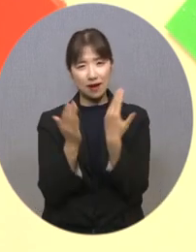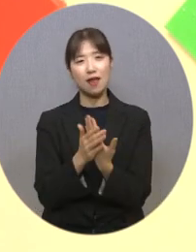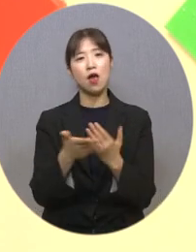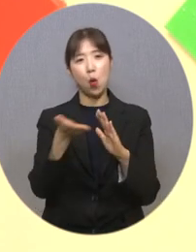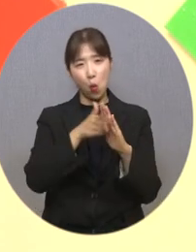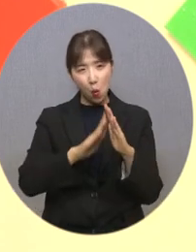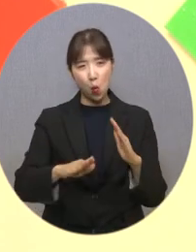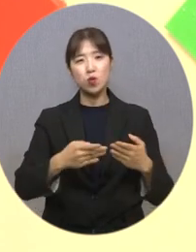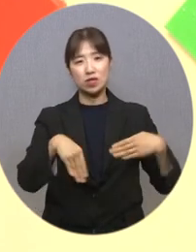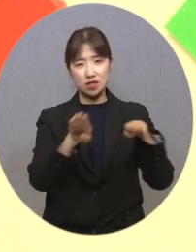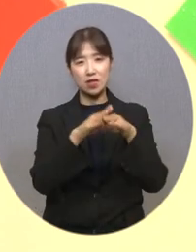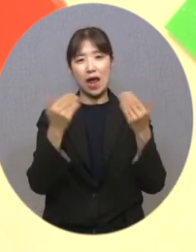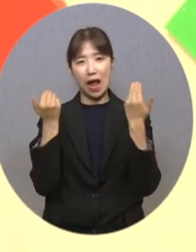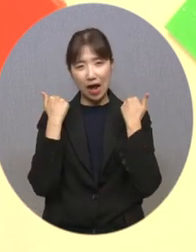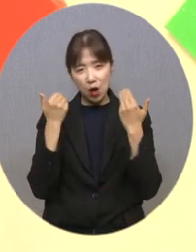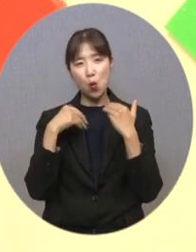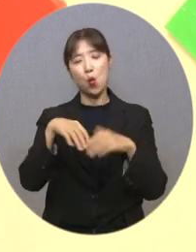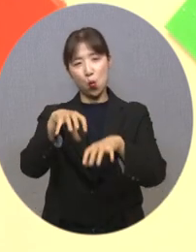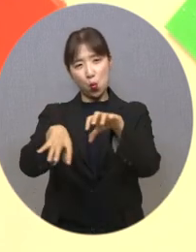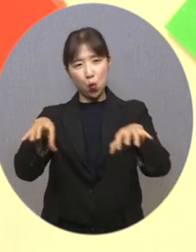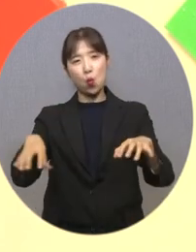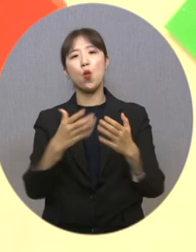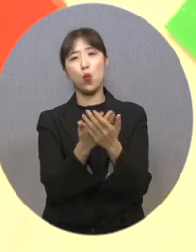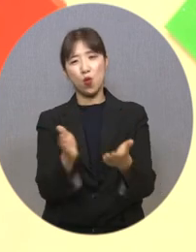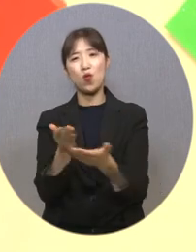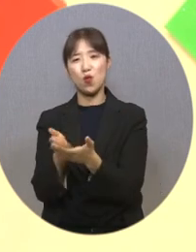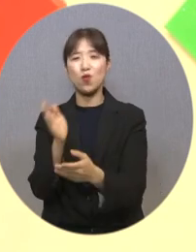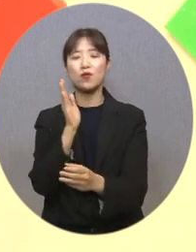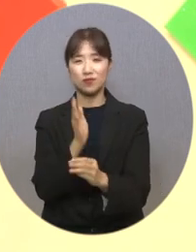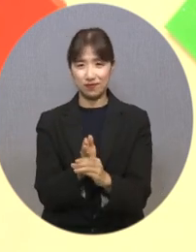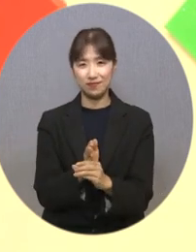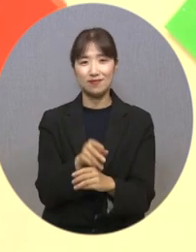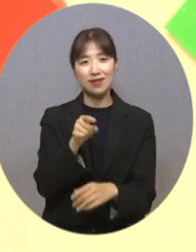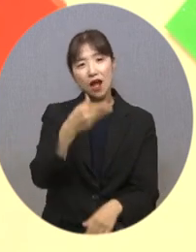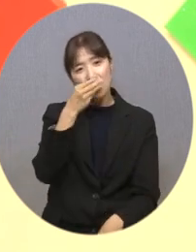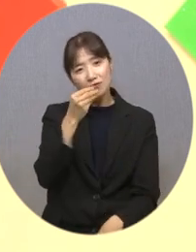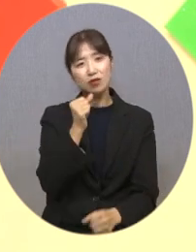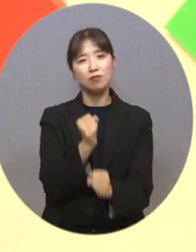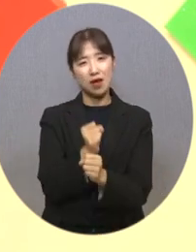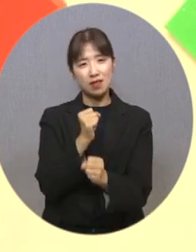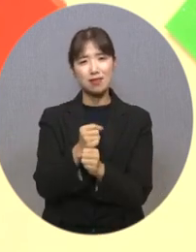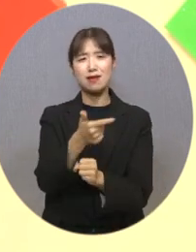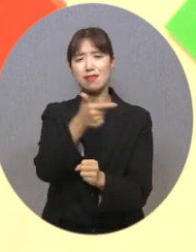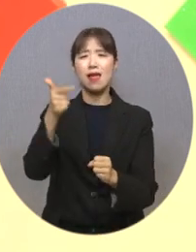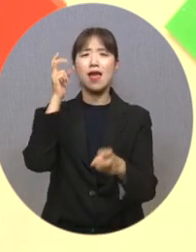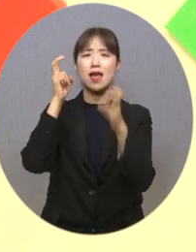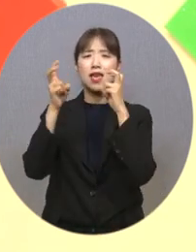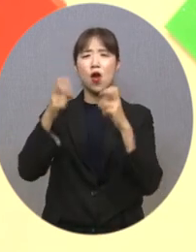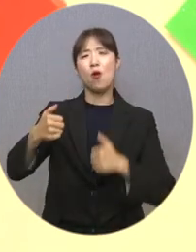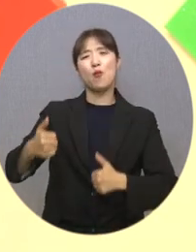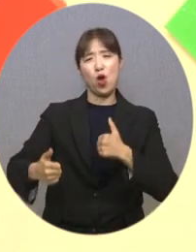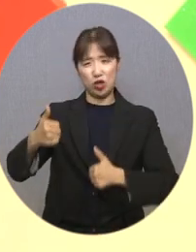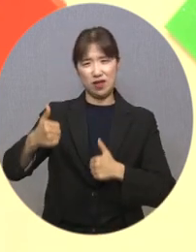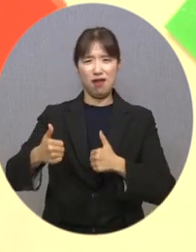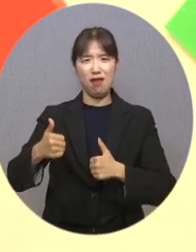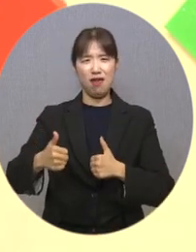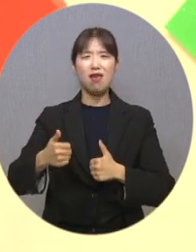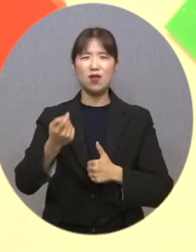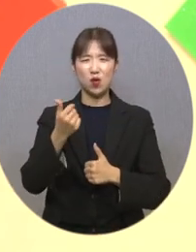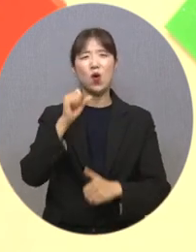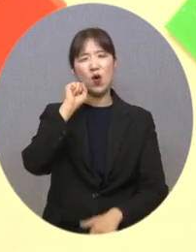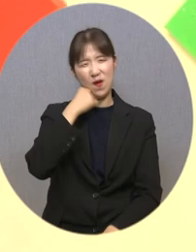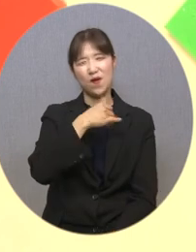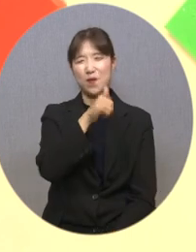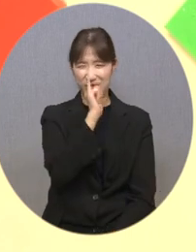공공시설, 학교, 기관 등에 납품을 하고 있습니다. 이 화장지를 생산하는 대기업과 경쟁에 있어서 많은